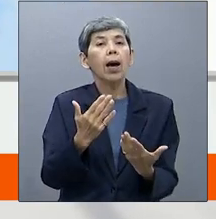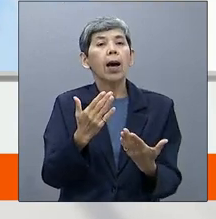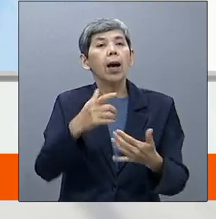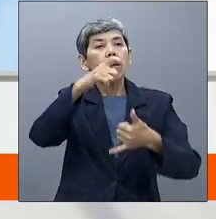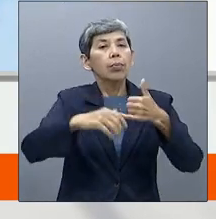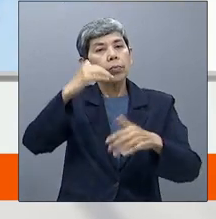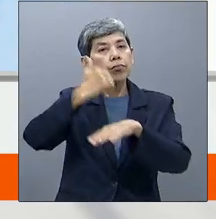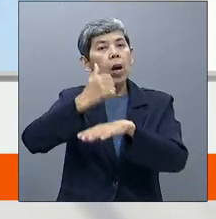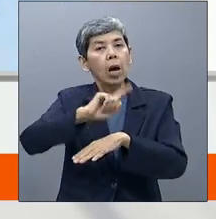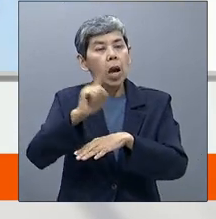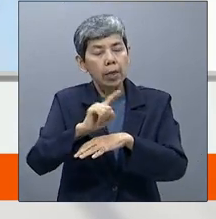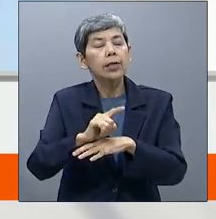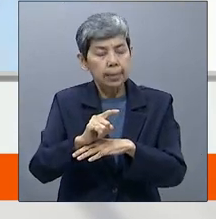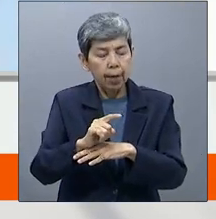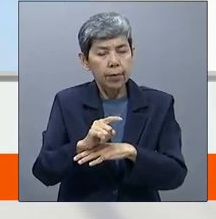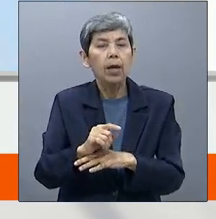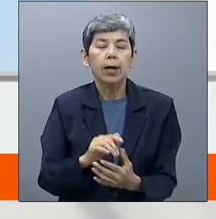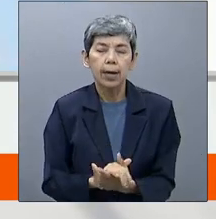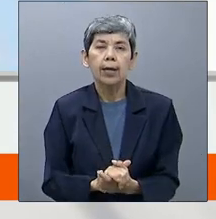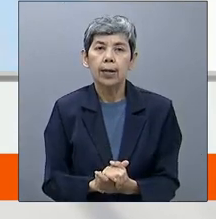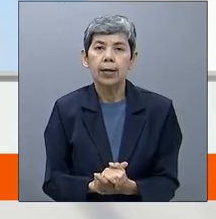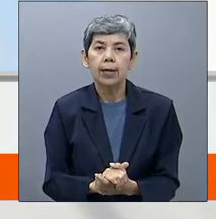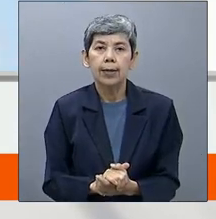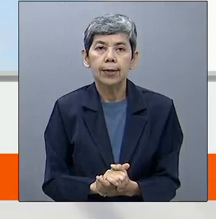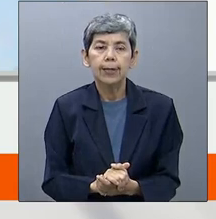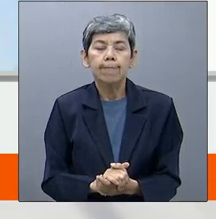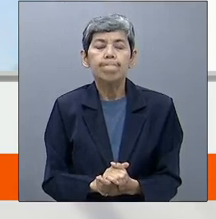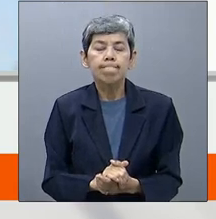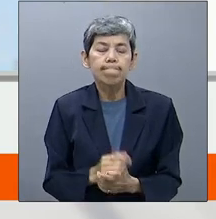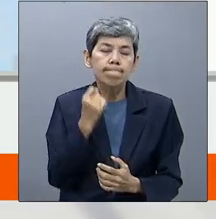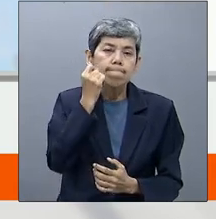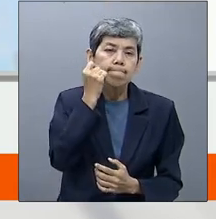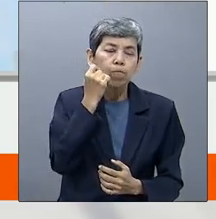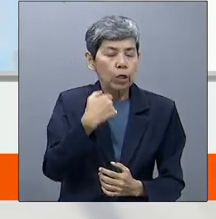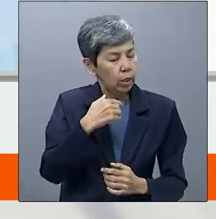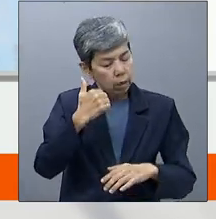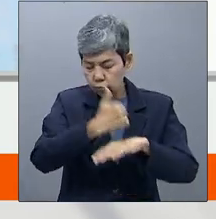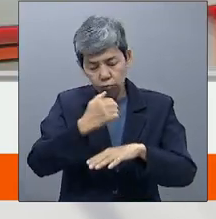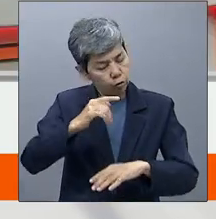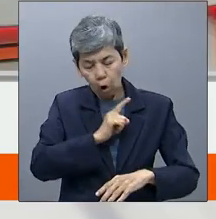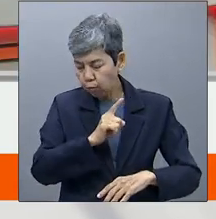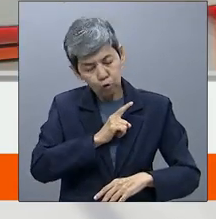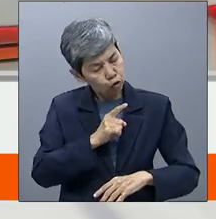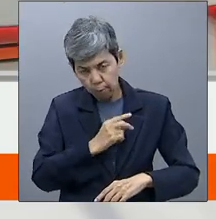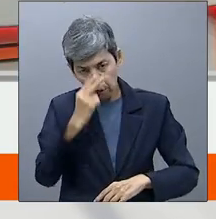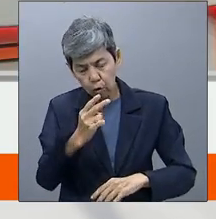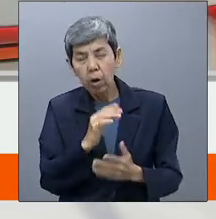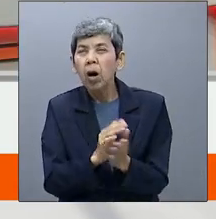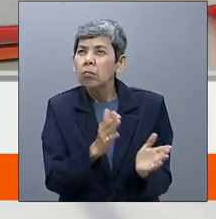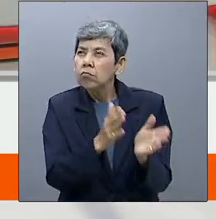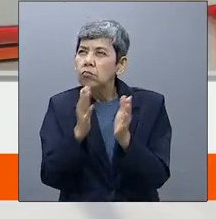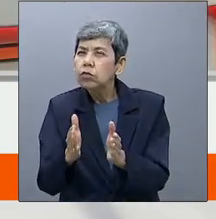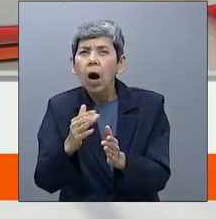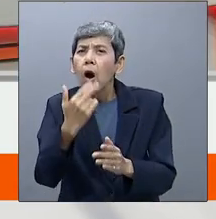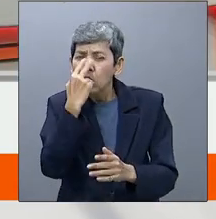นะก็ต้องรับผิดชอบใช่ไหม ค่ะ ค่ะ ผบ.ก็ต้องรับผิดชอบนะไอ้ตรงนี้ส่วน